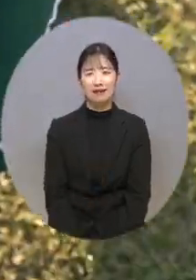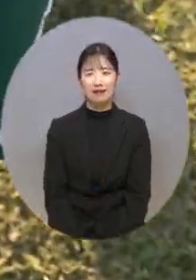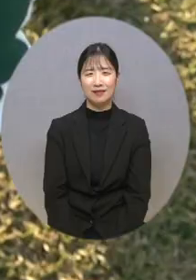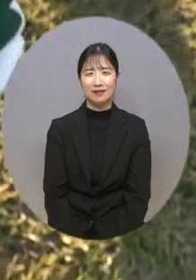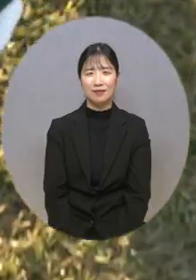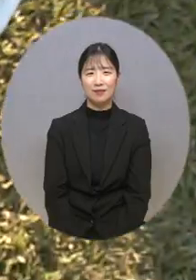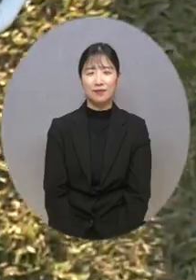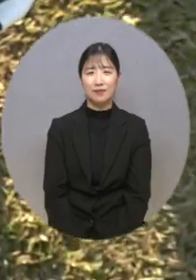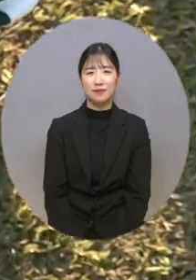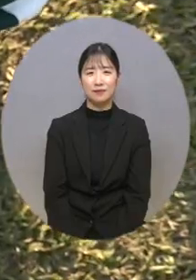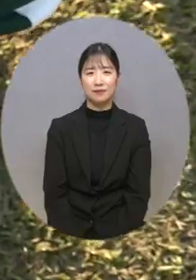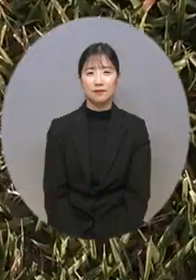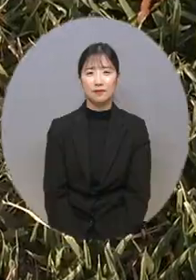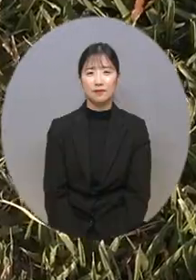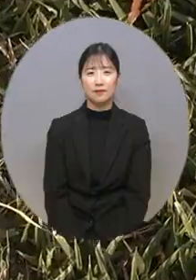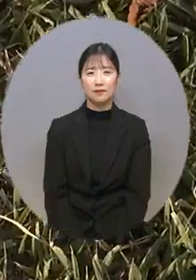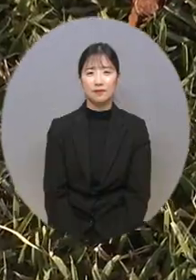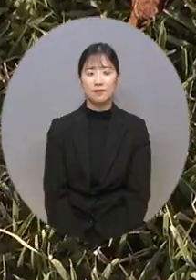너